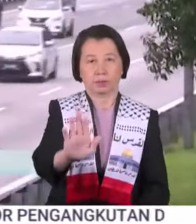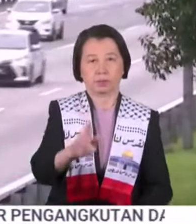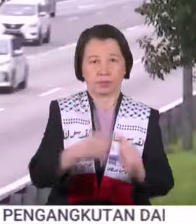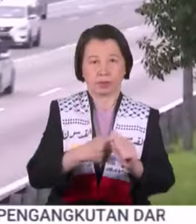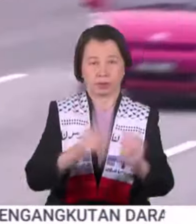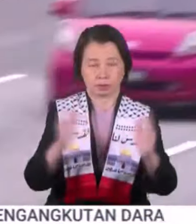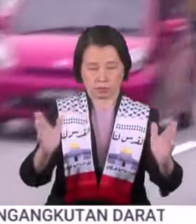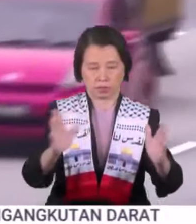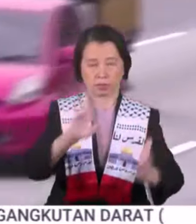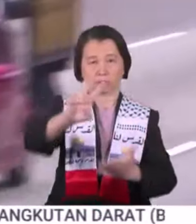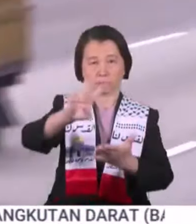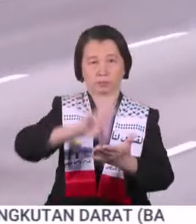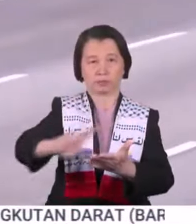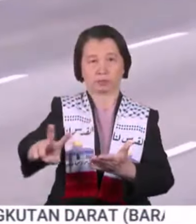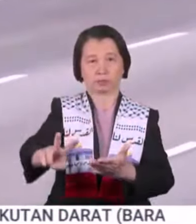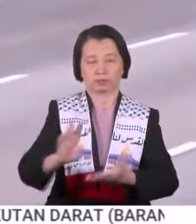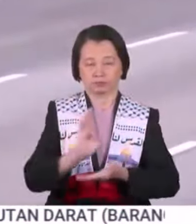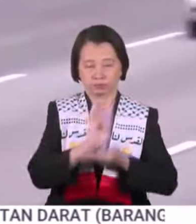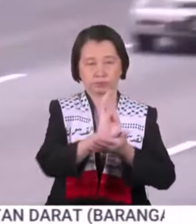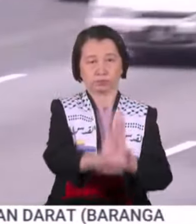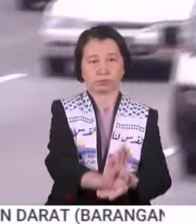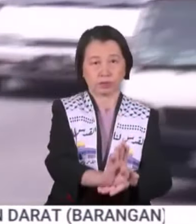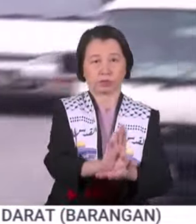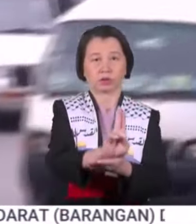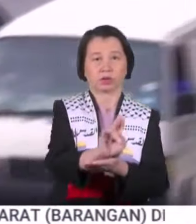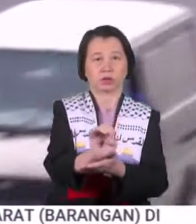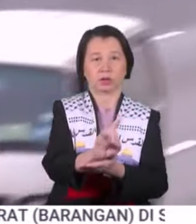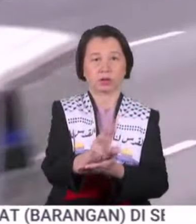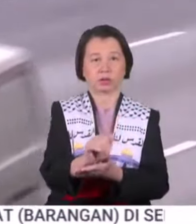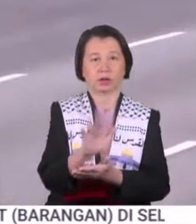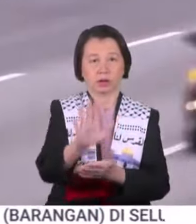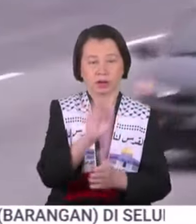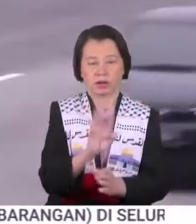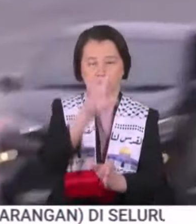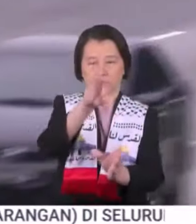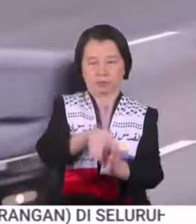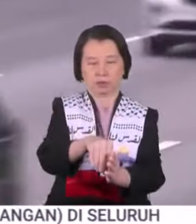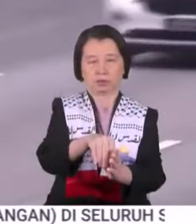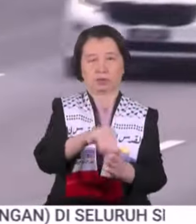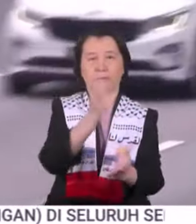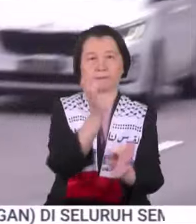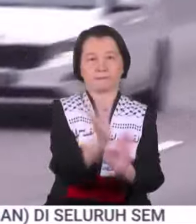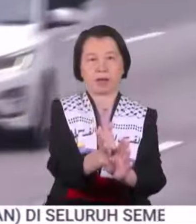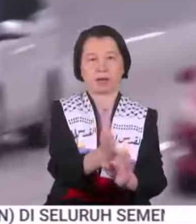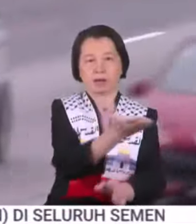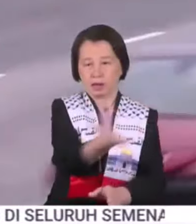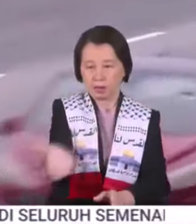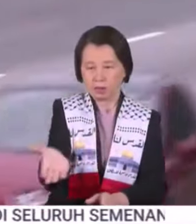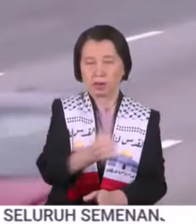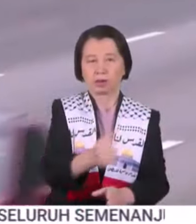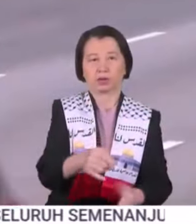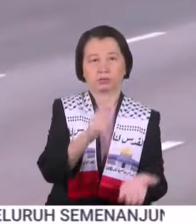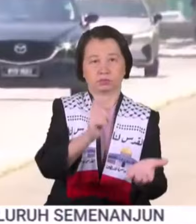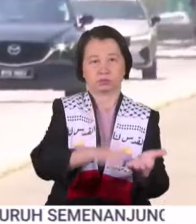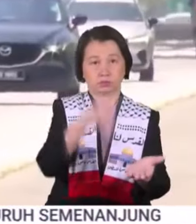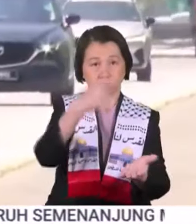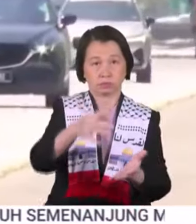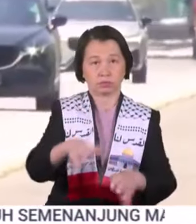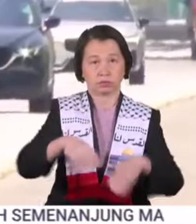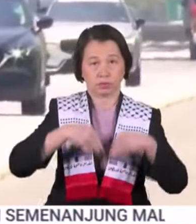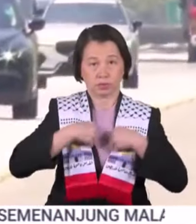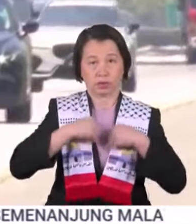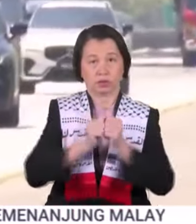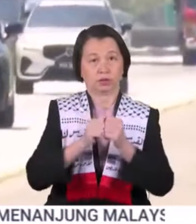dalam tempoh 2 minggu. Bantuan Budi Madani akan dikreditkan ke dalam akaun bank penerima dan tuntutan untuk